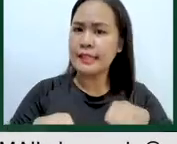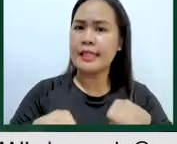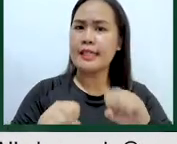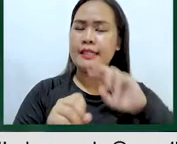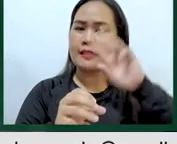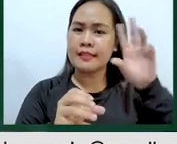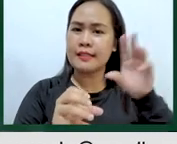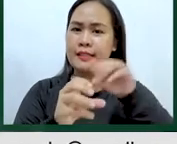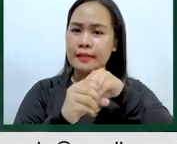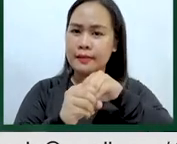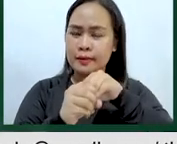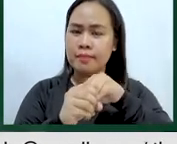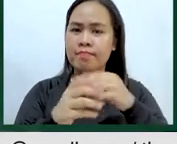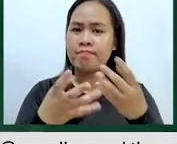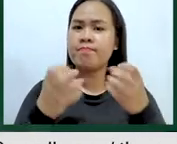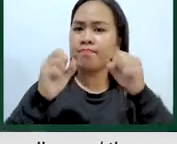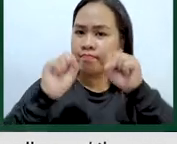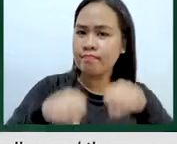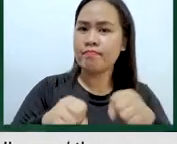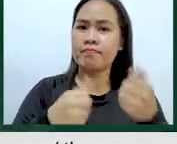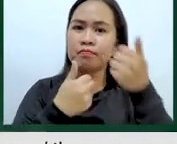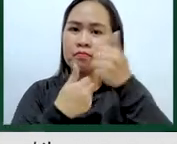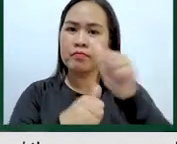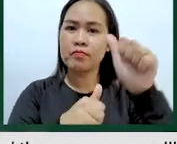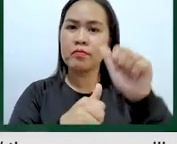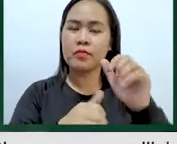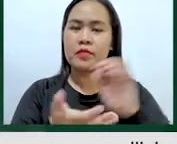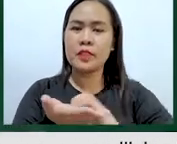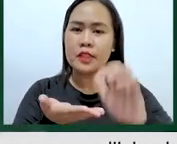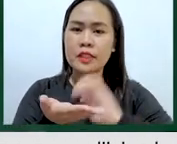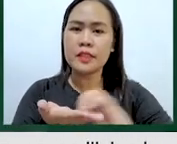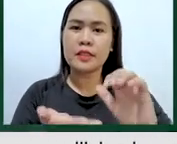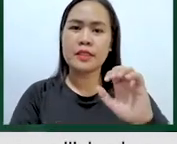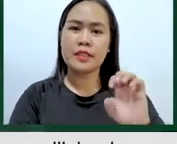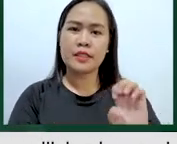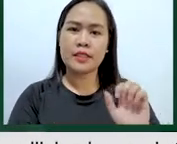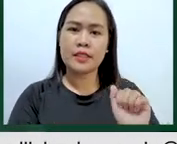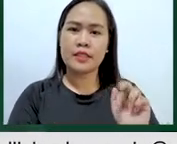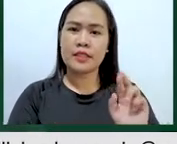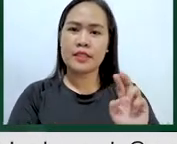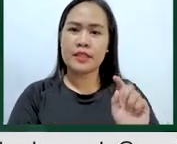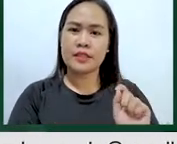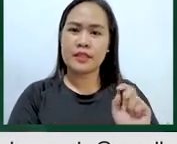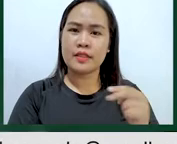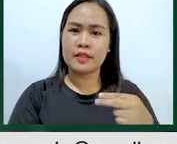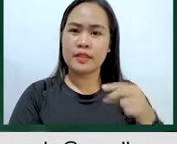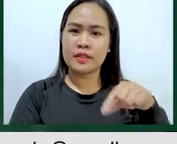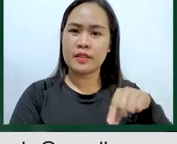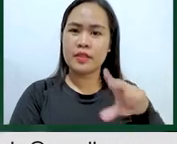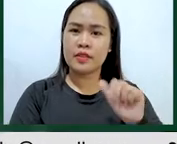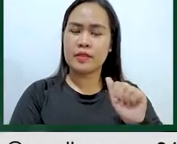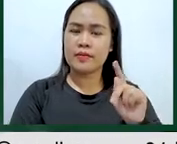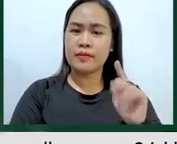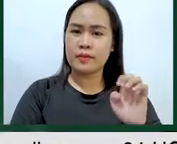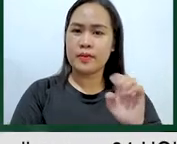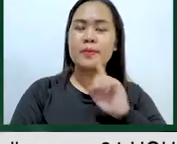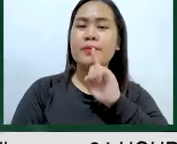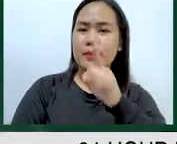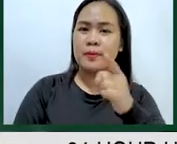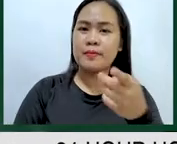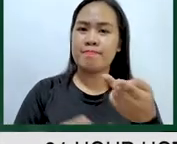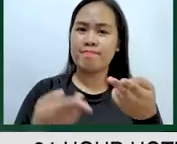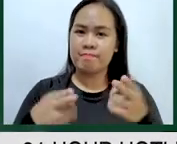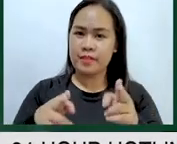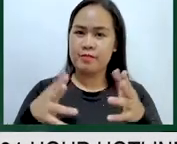observe yung earthquake drill, no, na gawa natin. So, ang aming panawagan, of course, sa ating